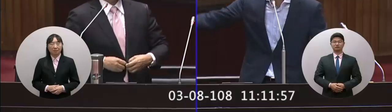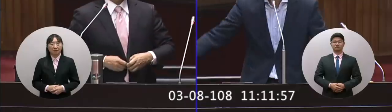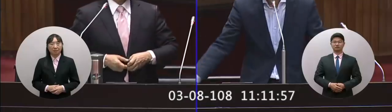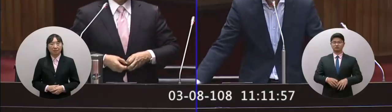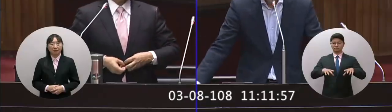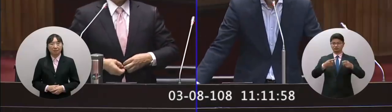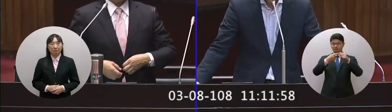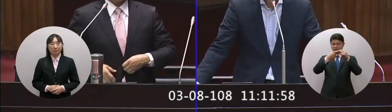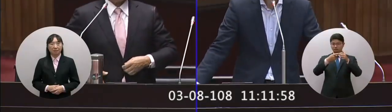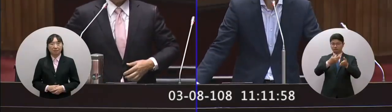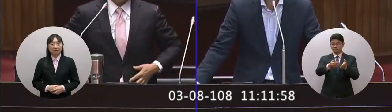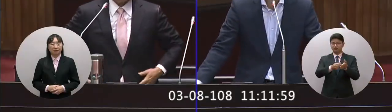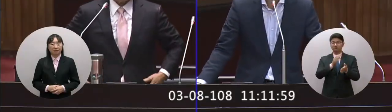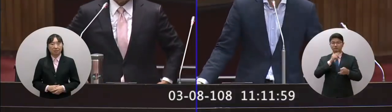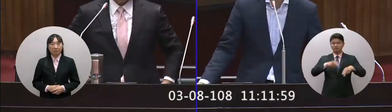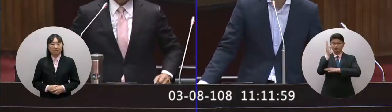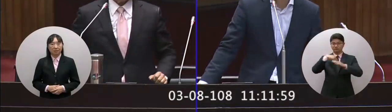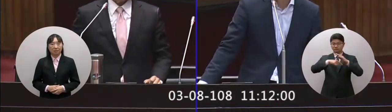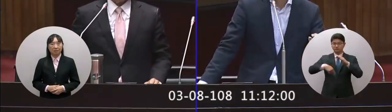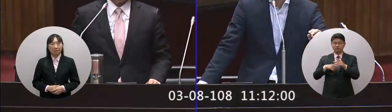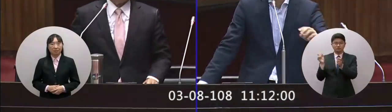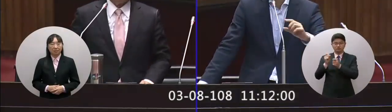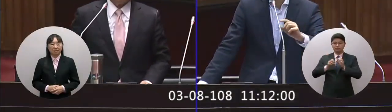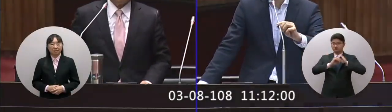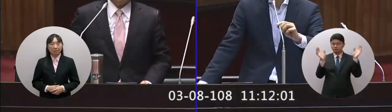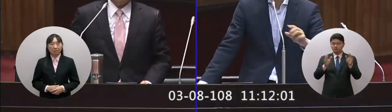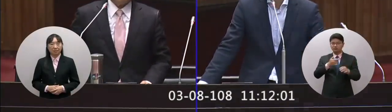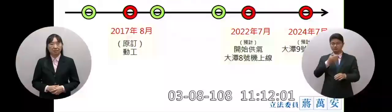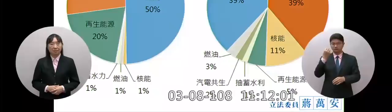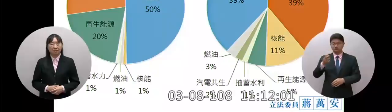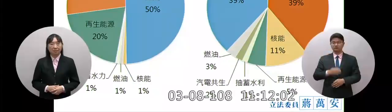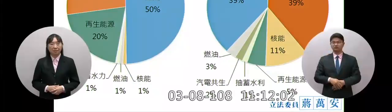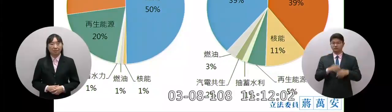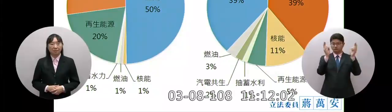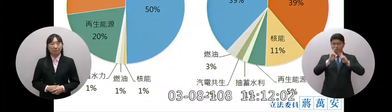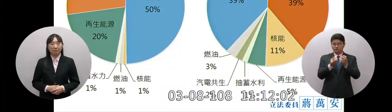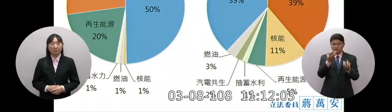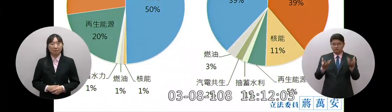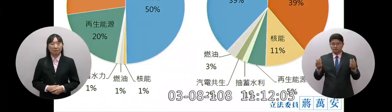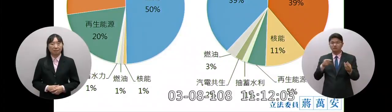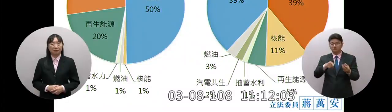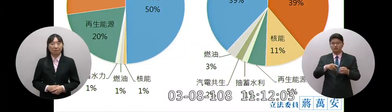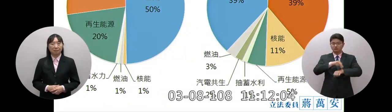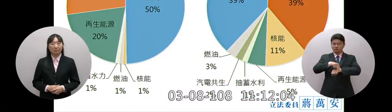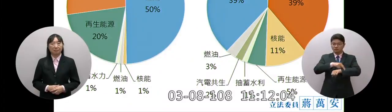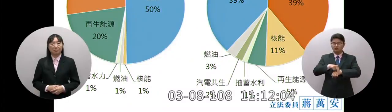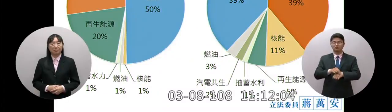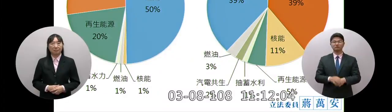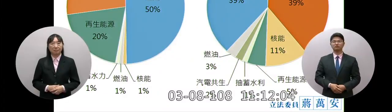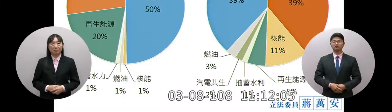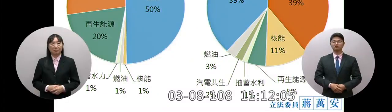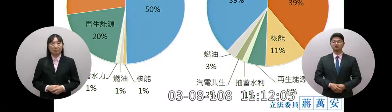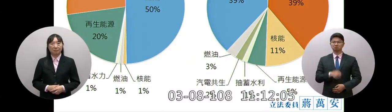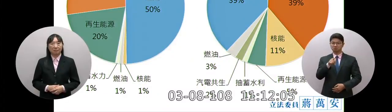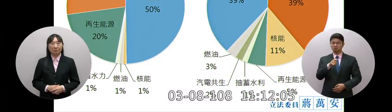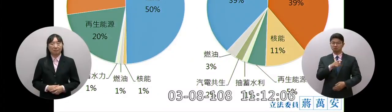第一张图，是行政院日前提出来最新的人员配比的规划。也就是说，基本上